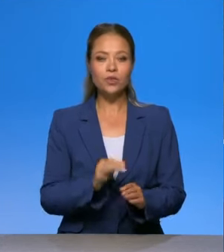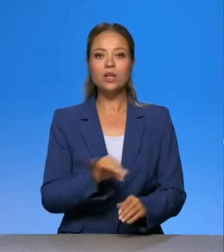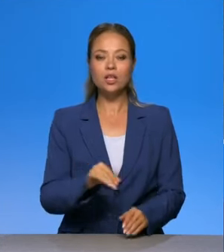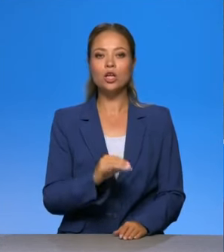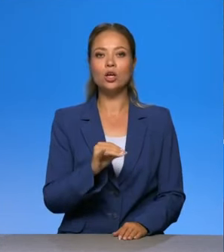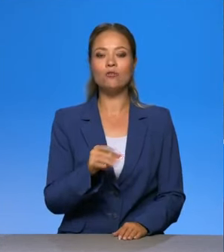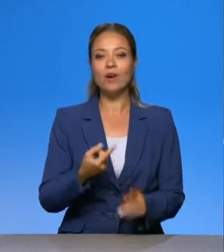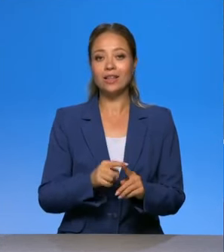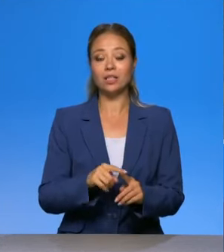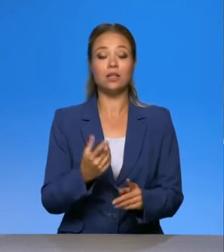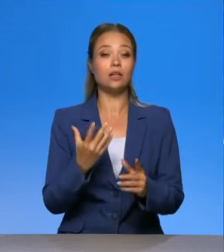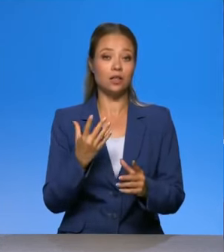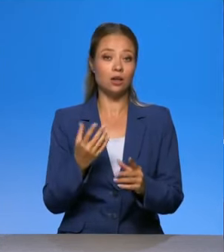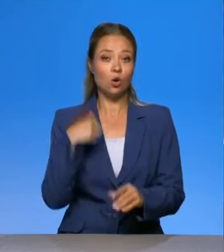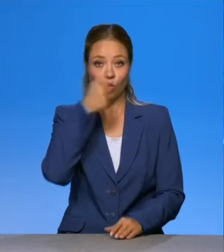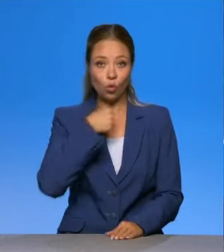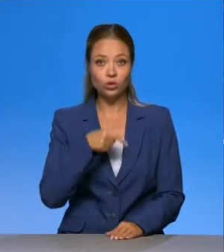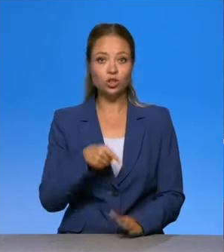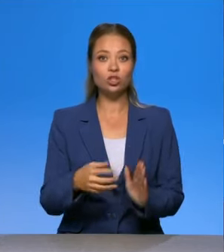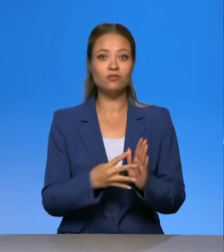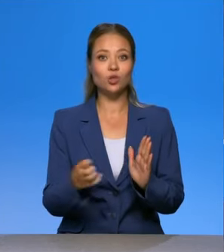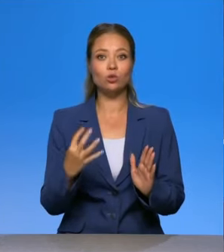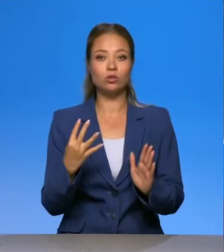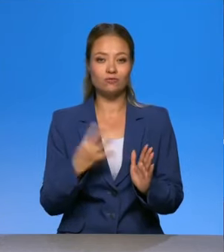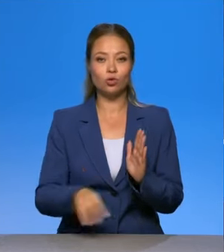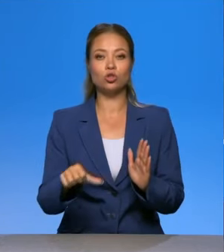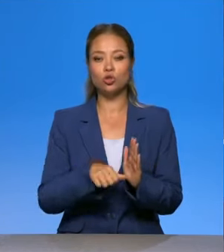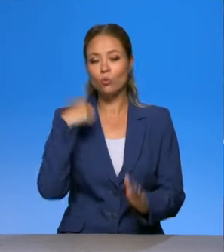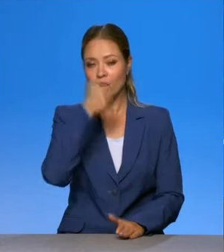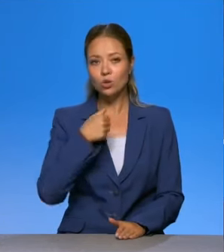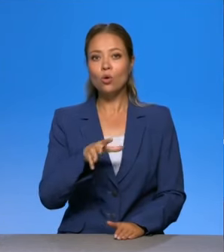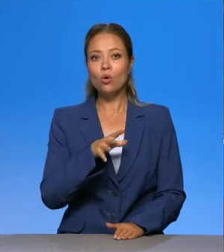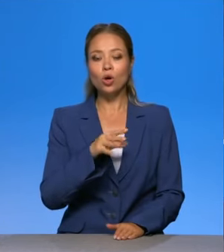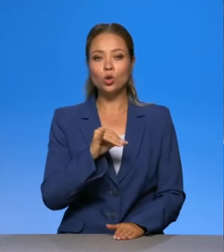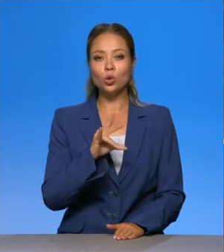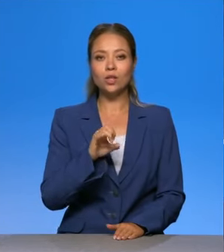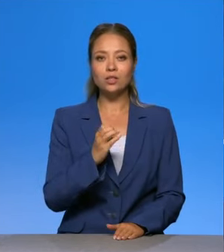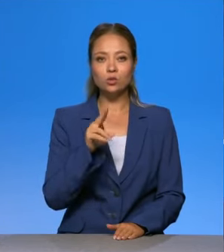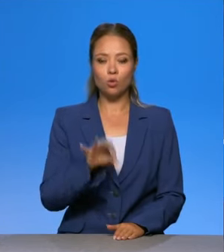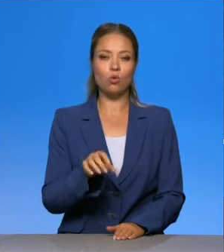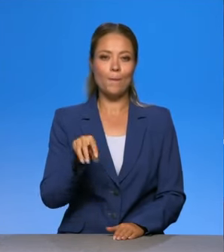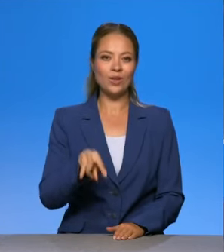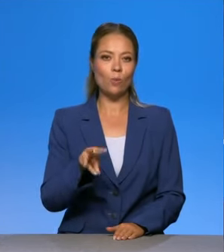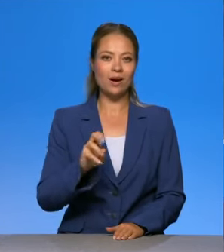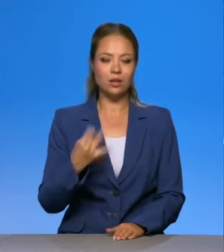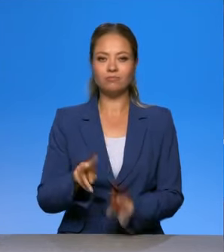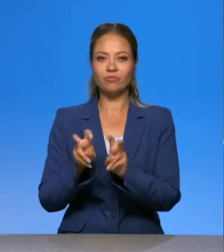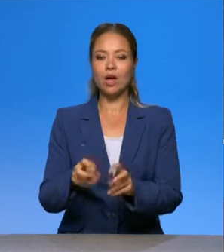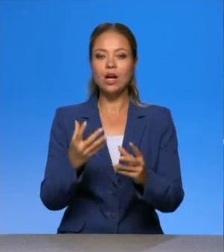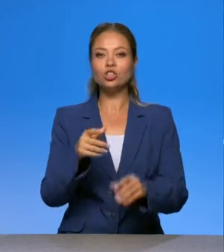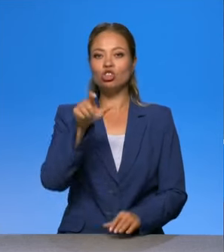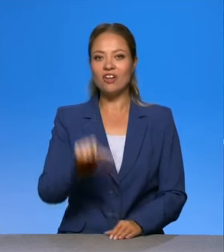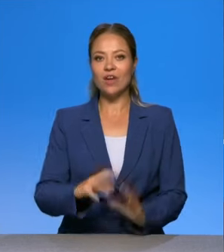этот год как раз, в 1996 году. И вот там собираются ученые, общественные деятели, доклады. Завтра